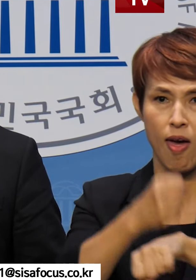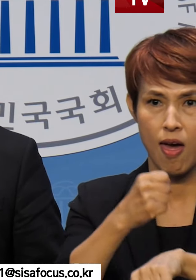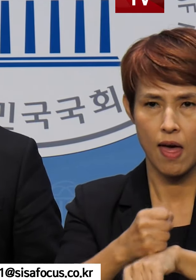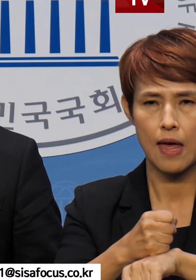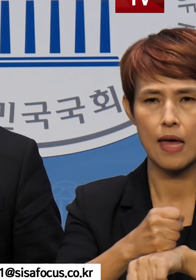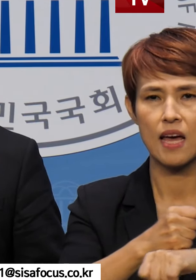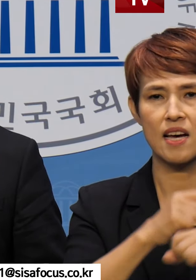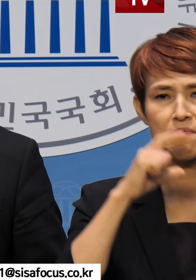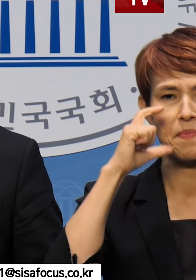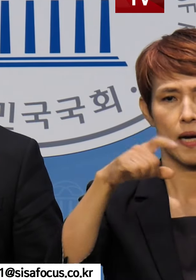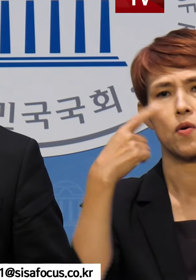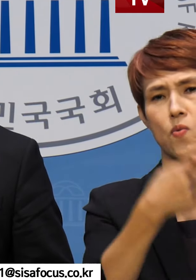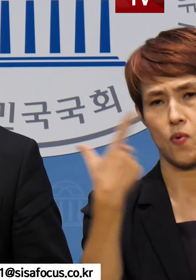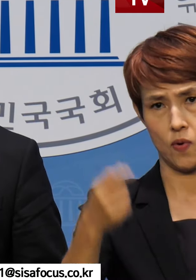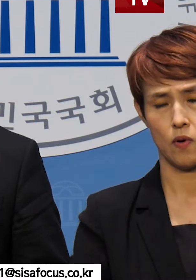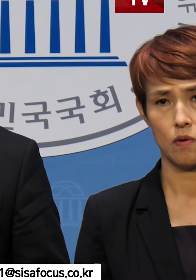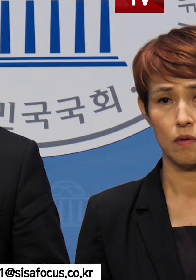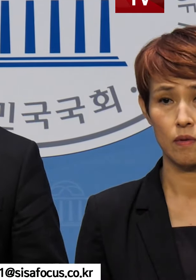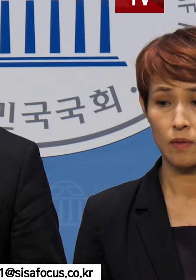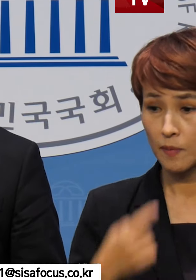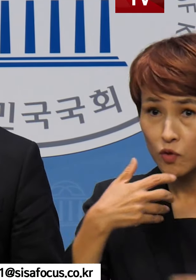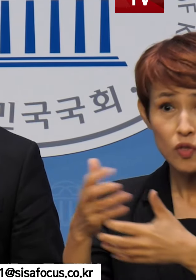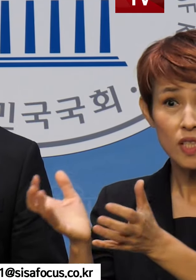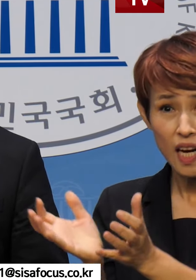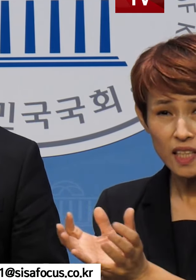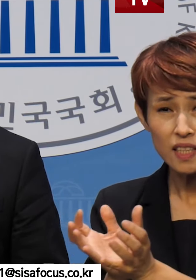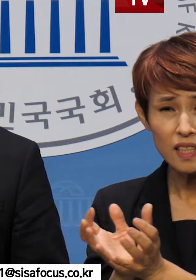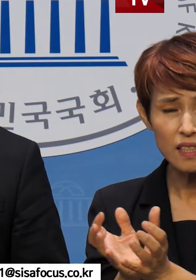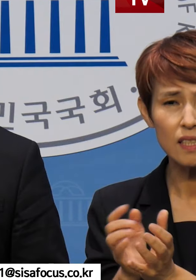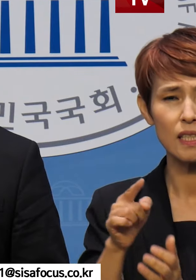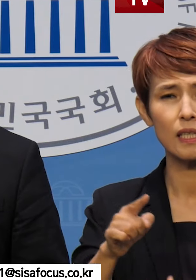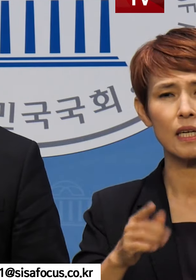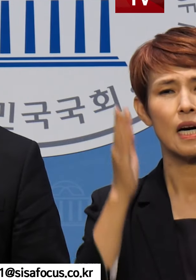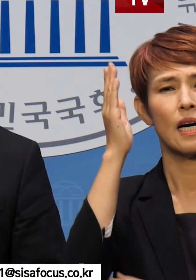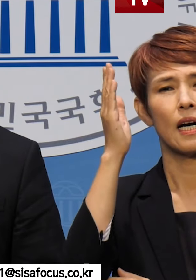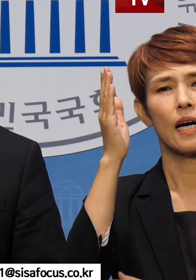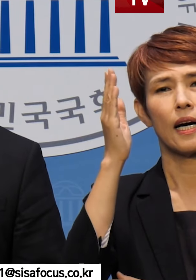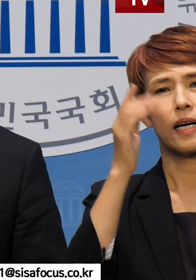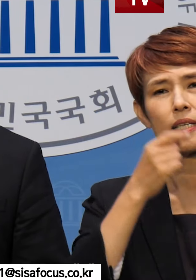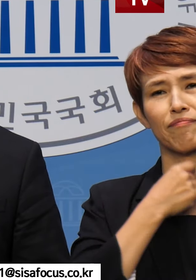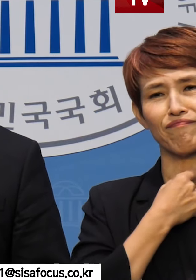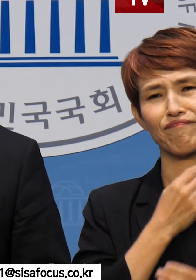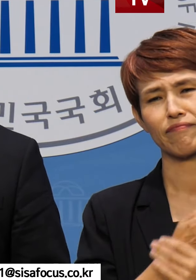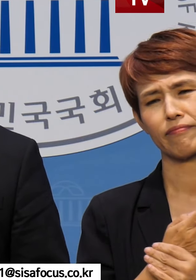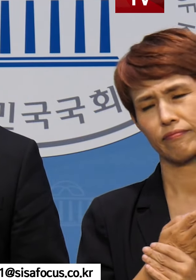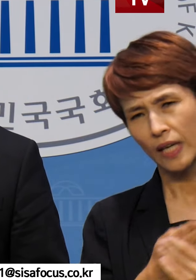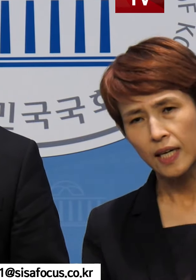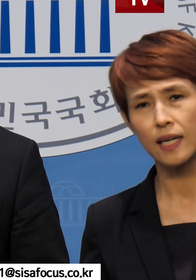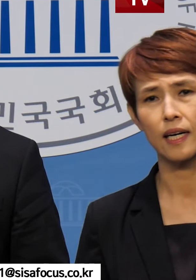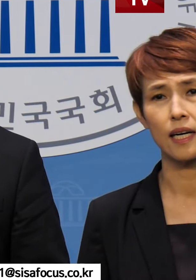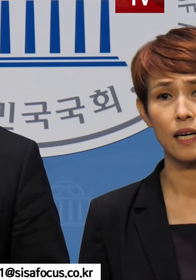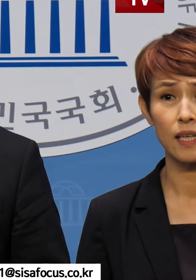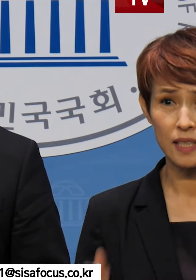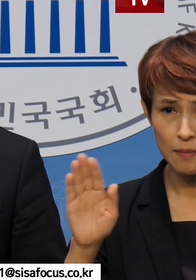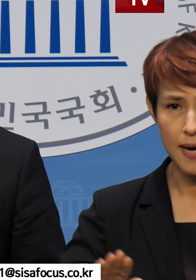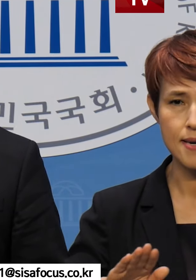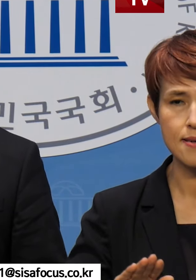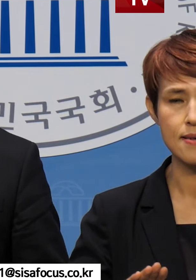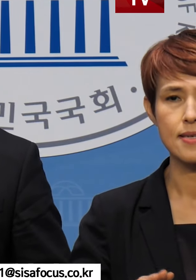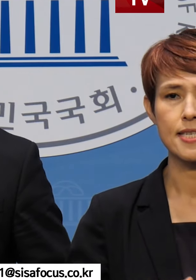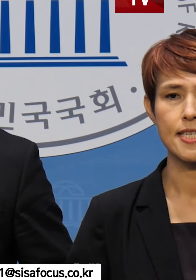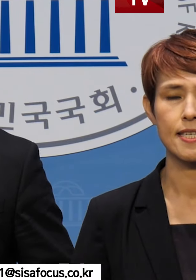선전포고와 다름없습니다. 더불어민주당은 사실 이 사안의 논평할 가치도 느끼지 못합니다. 다만 기록으로 남기기